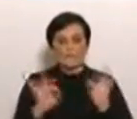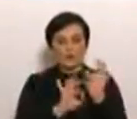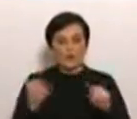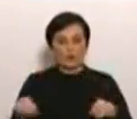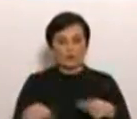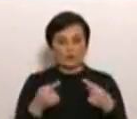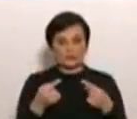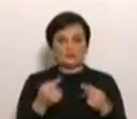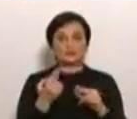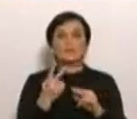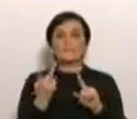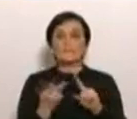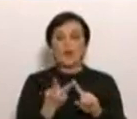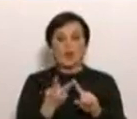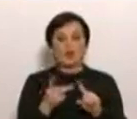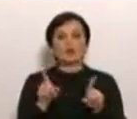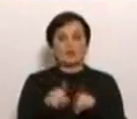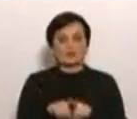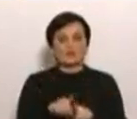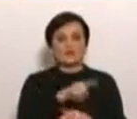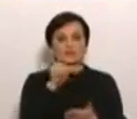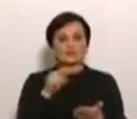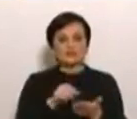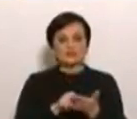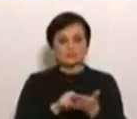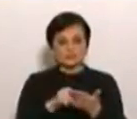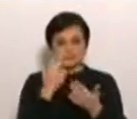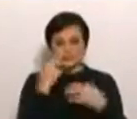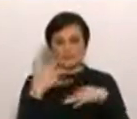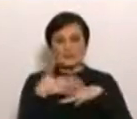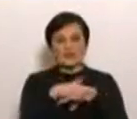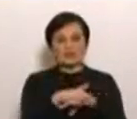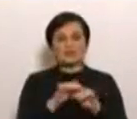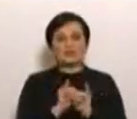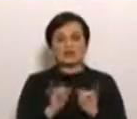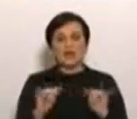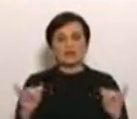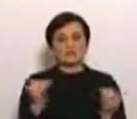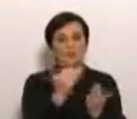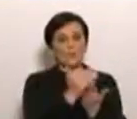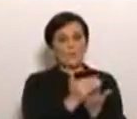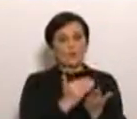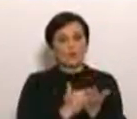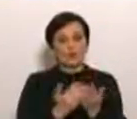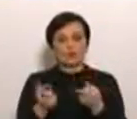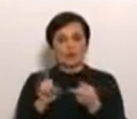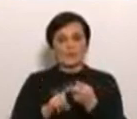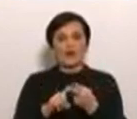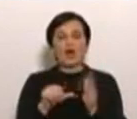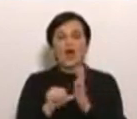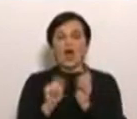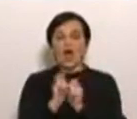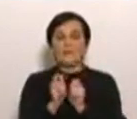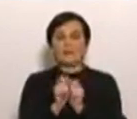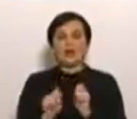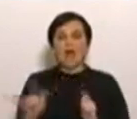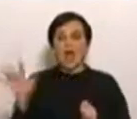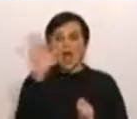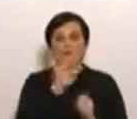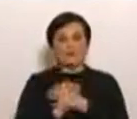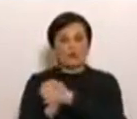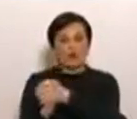ეს გახლავთ ასევე საკითხი ინტეგრირებული განვითარების პროგრამებთან დაკავშირებით, რომელსაც აფინანსებს ევროკავშირი. თუ